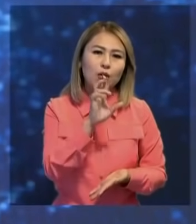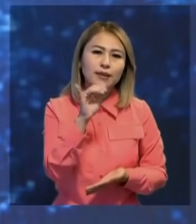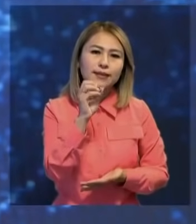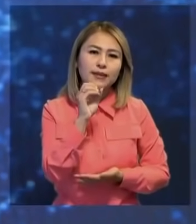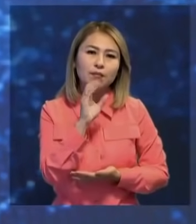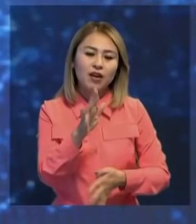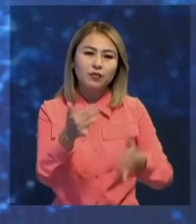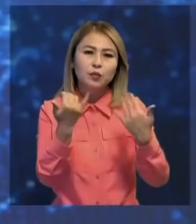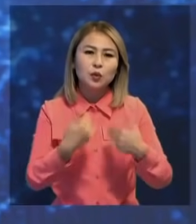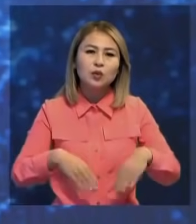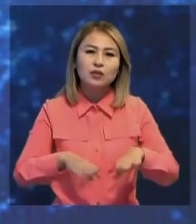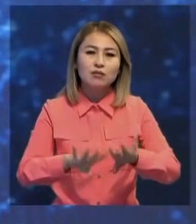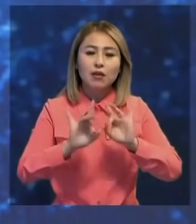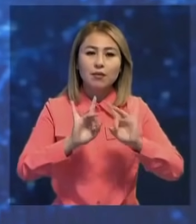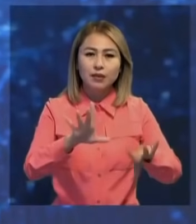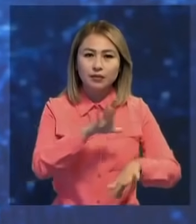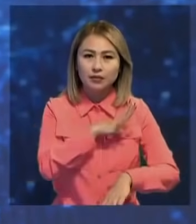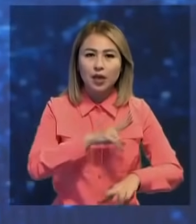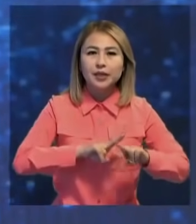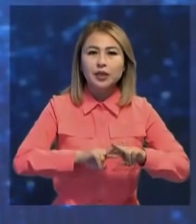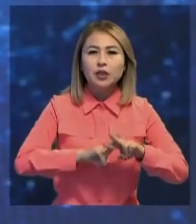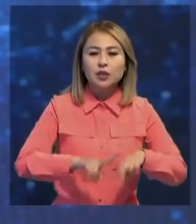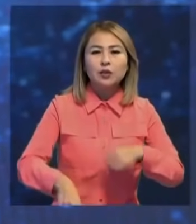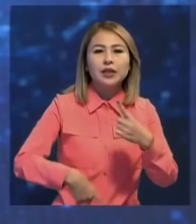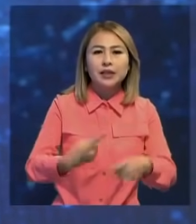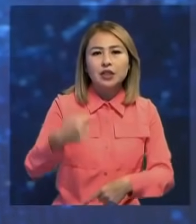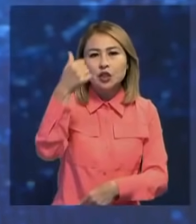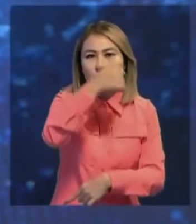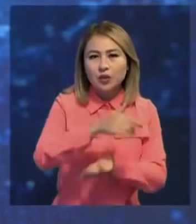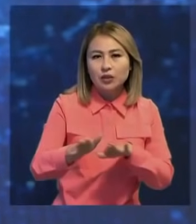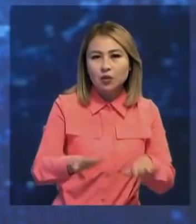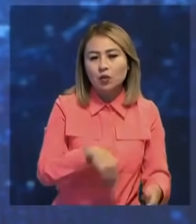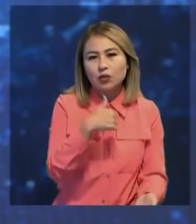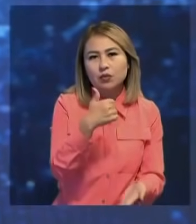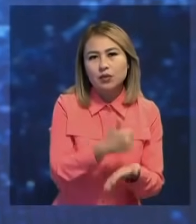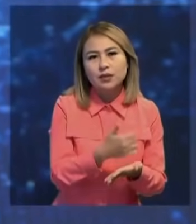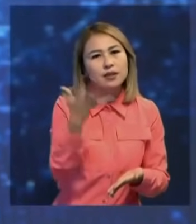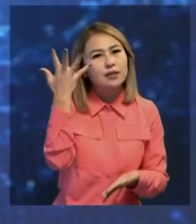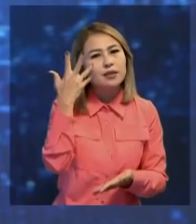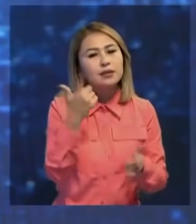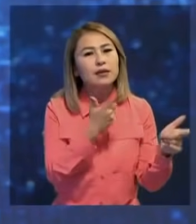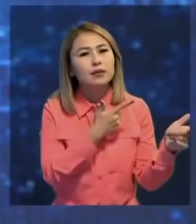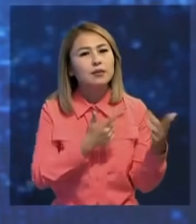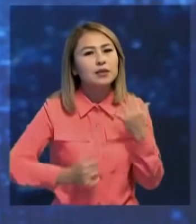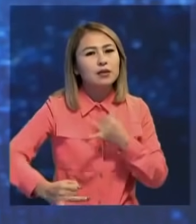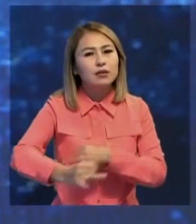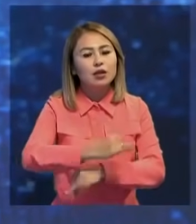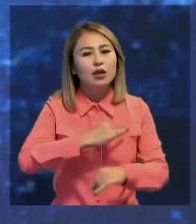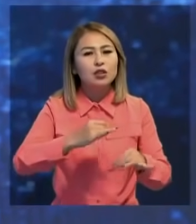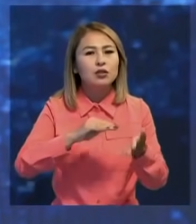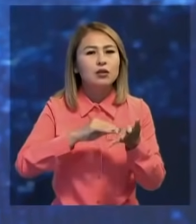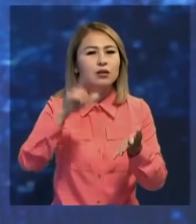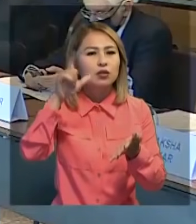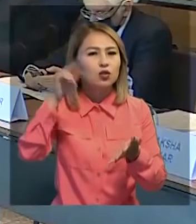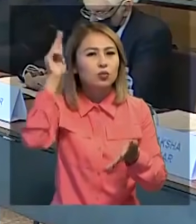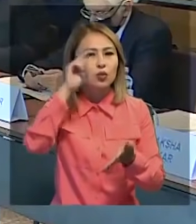башысы Болат Сәрсенбаев бүгін осылай деп мәлімдеді. Елордада келер жылы өтетін дін көшбасшылары съезіне дайындық пысықталды,